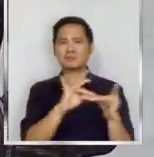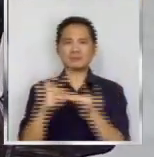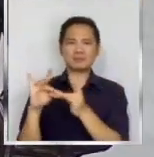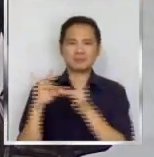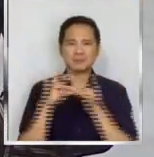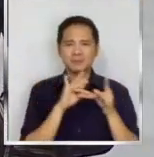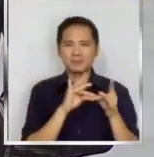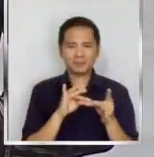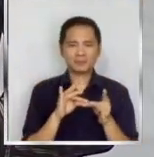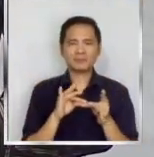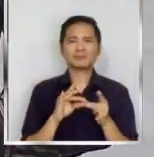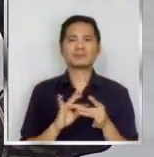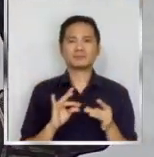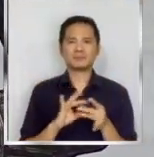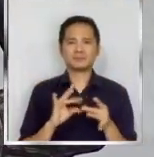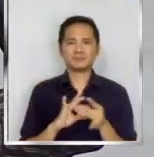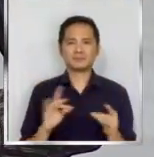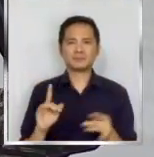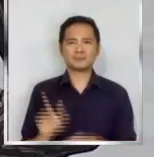event, this campaign work.